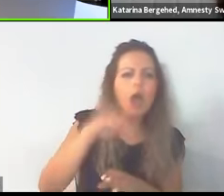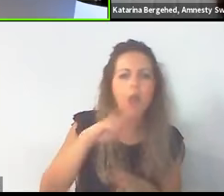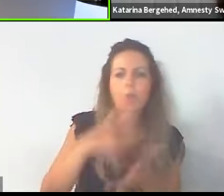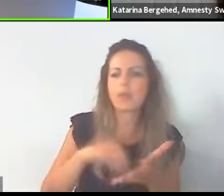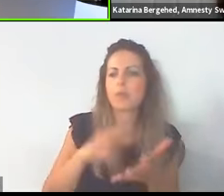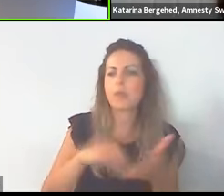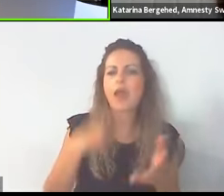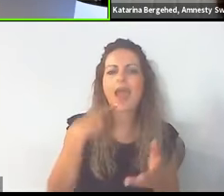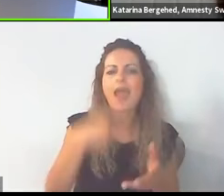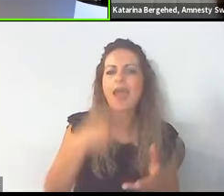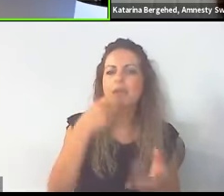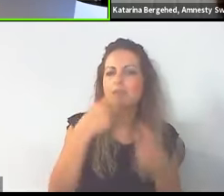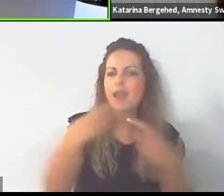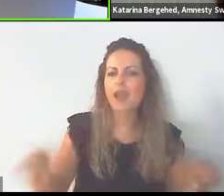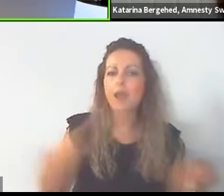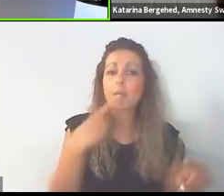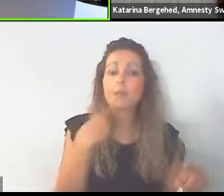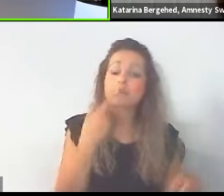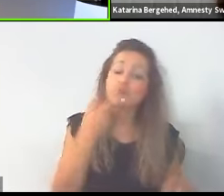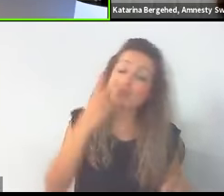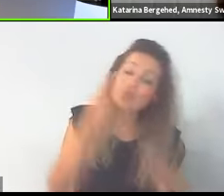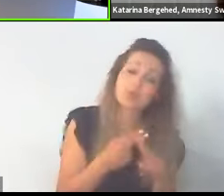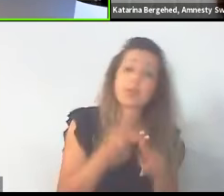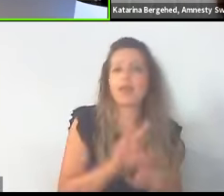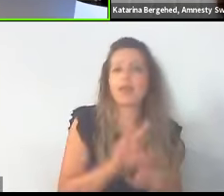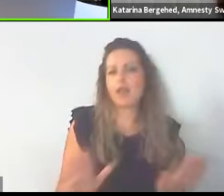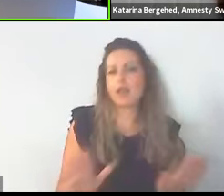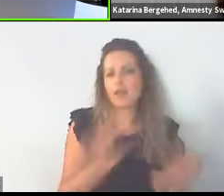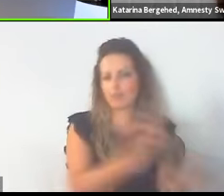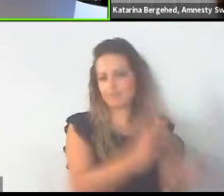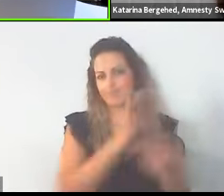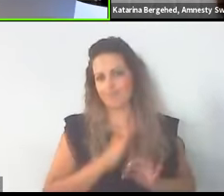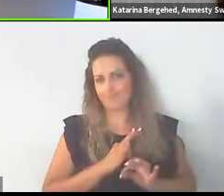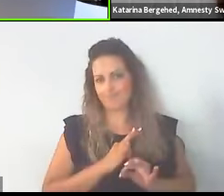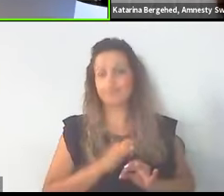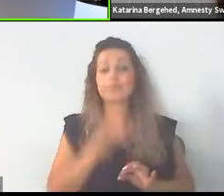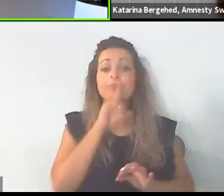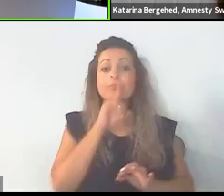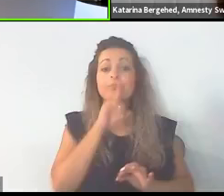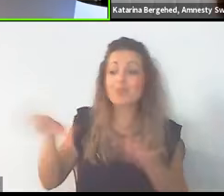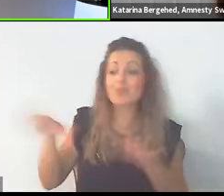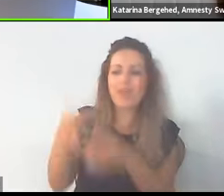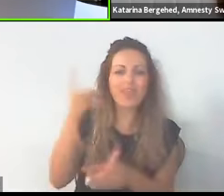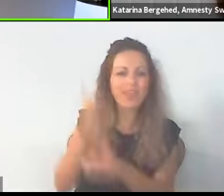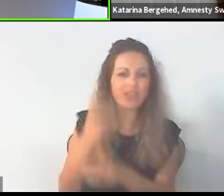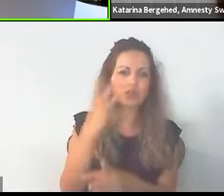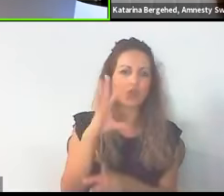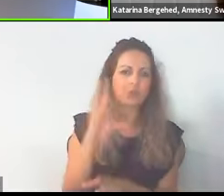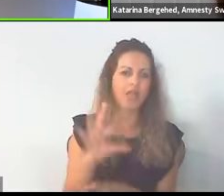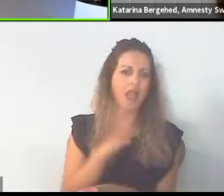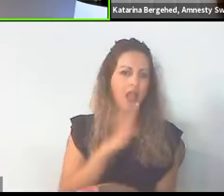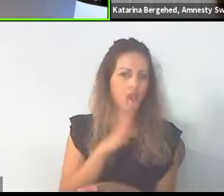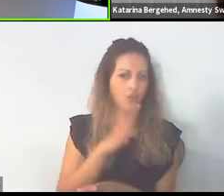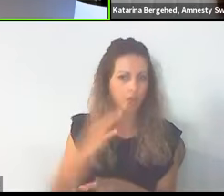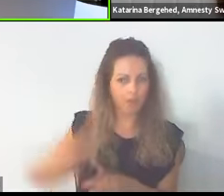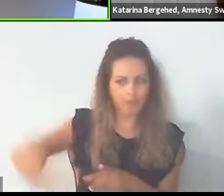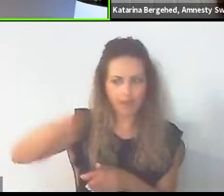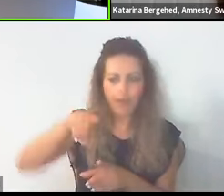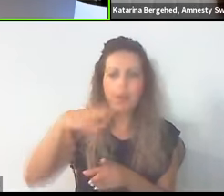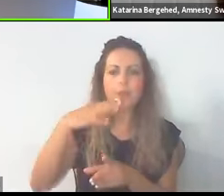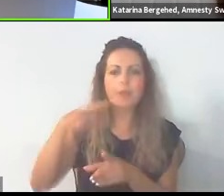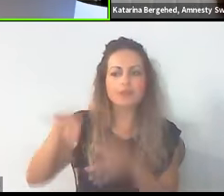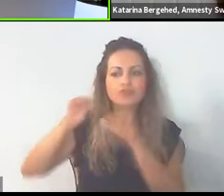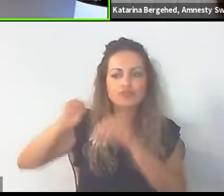σημαντικά. Και συνεπώς τα 350 άτομα τα οποία θα αφιερώνονταν αποκλειστικά και μάλιστα δουλεύοντας με συγκεκριμένα πρότυπα